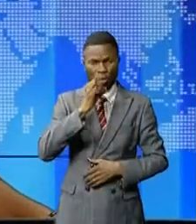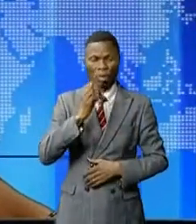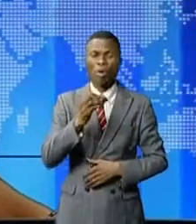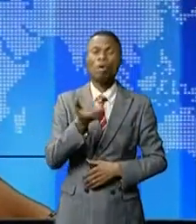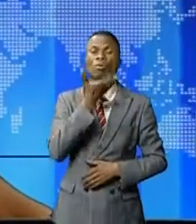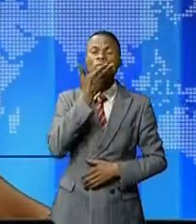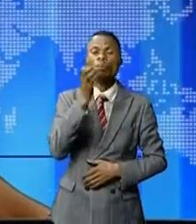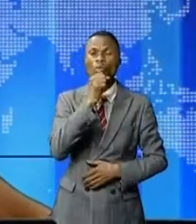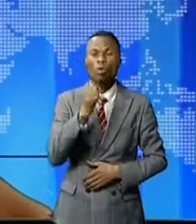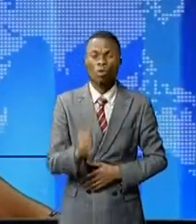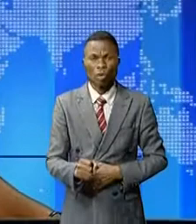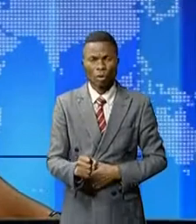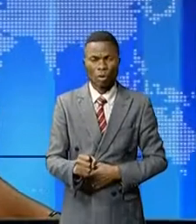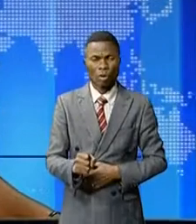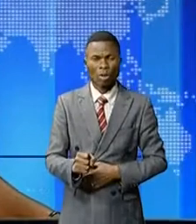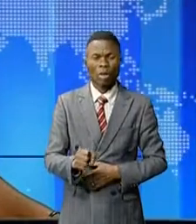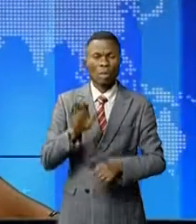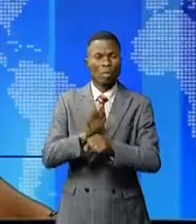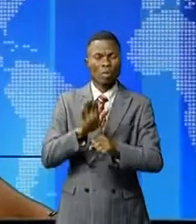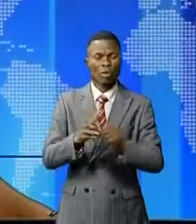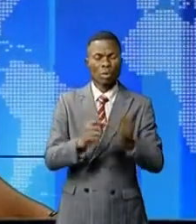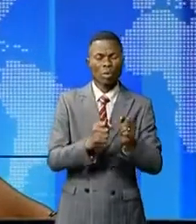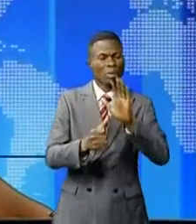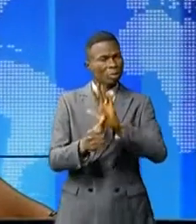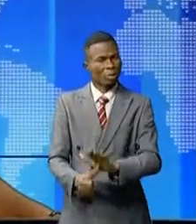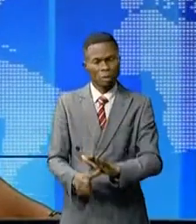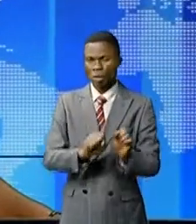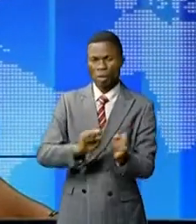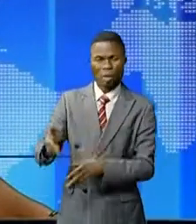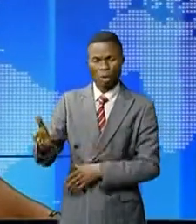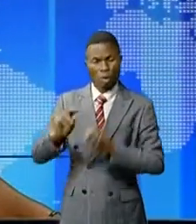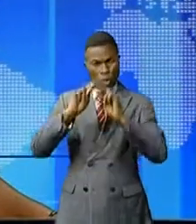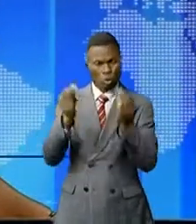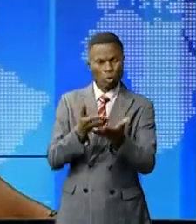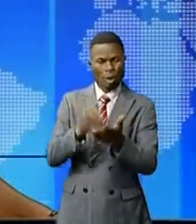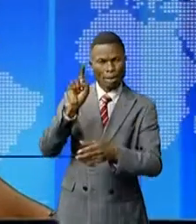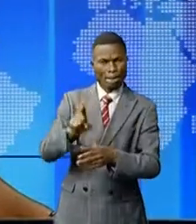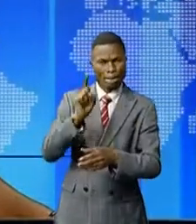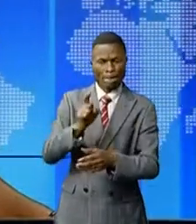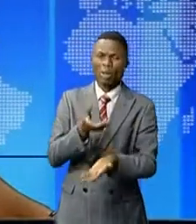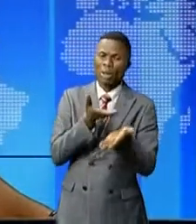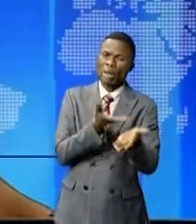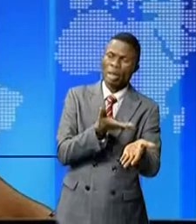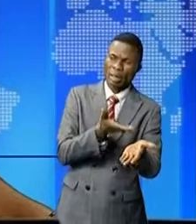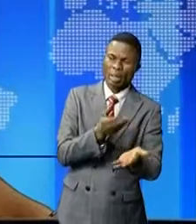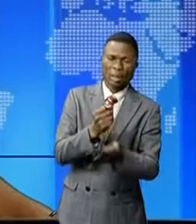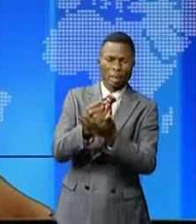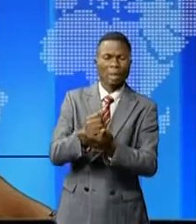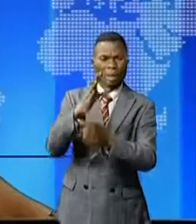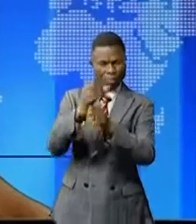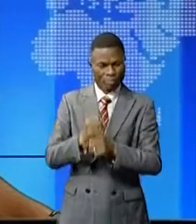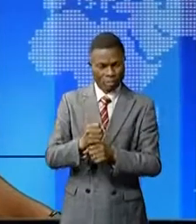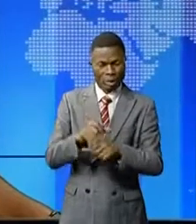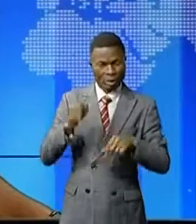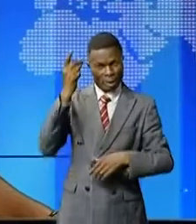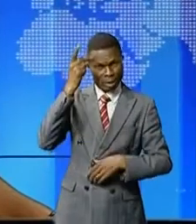de troisième âge qui sont généralement ou pour la plupart délaissées. Cette catégorie a besoin de l'assistance et elle en a reçu ici